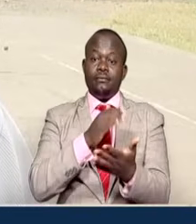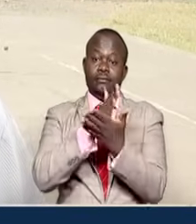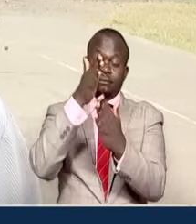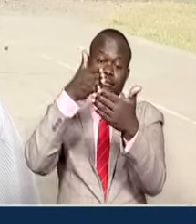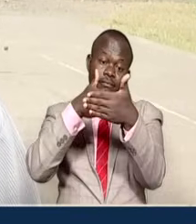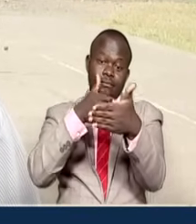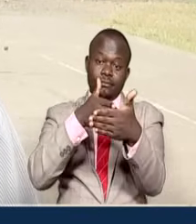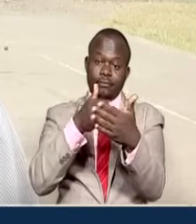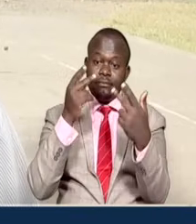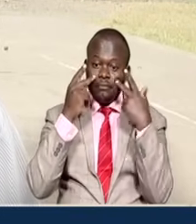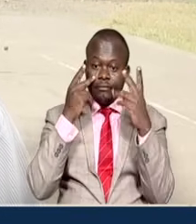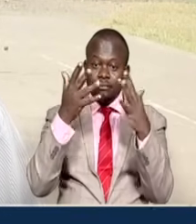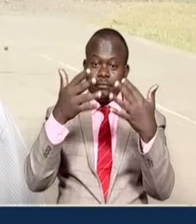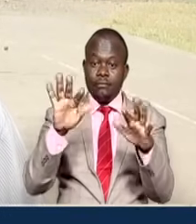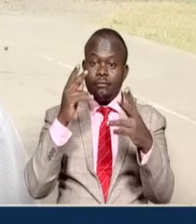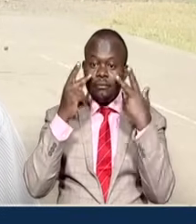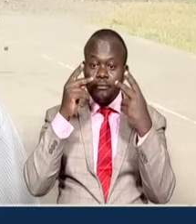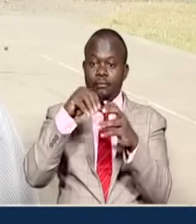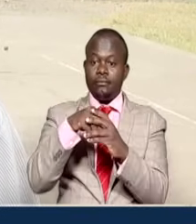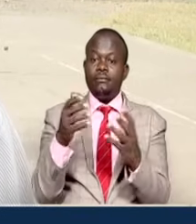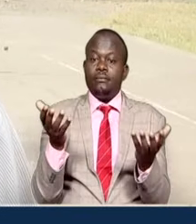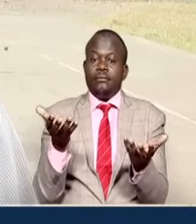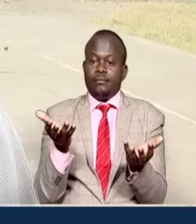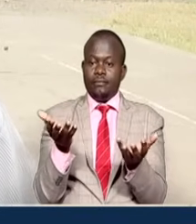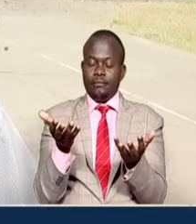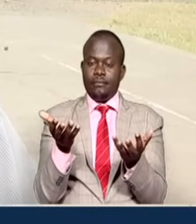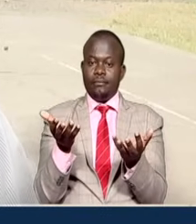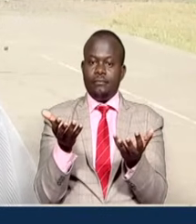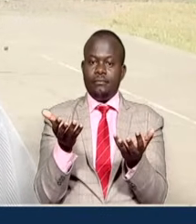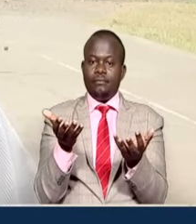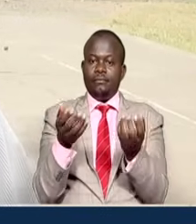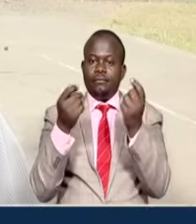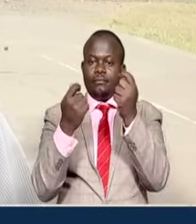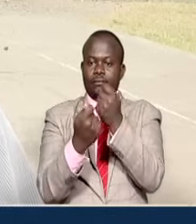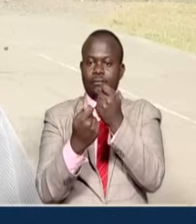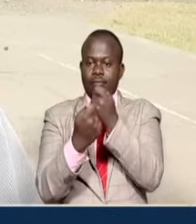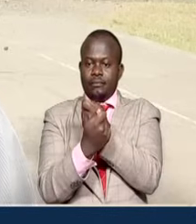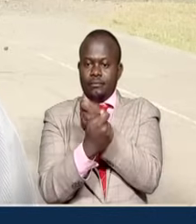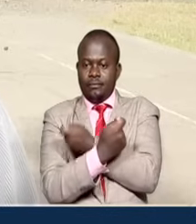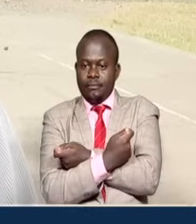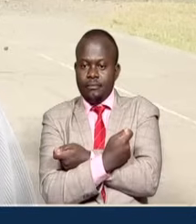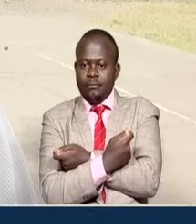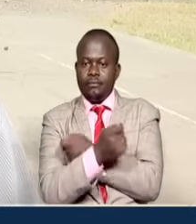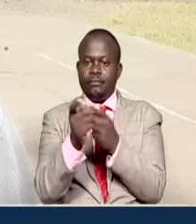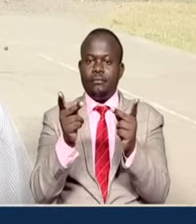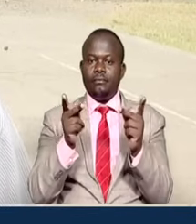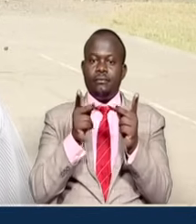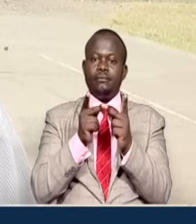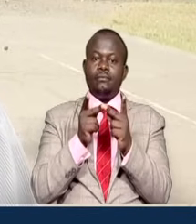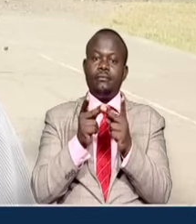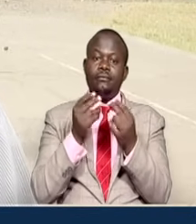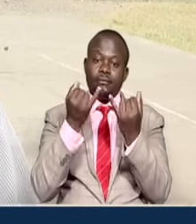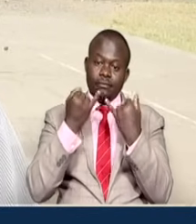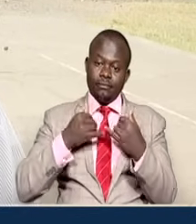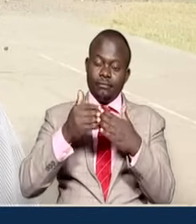nabonye maze kubona irimo nuko harimo harahinduka aho tuba twaramyehejwe mbere